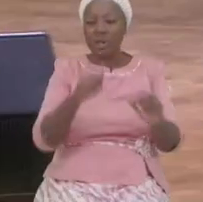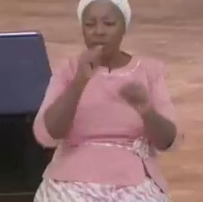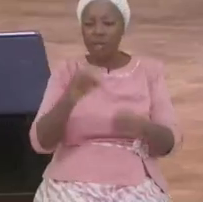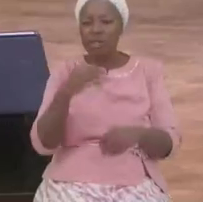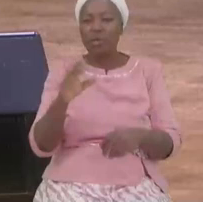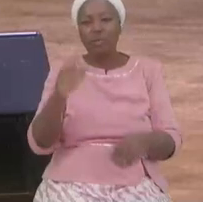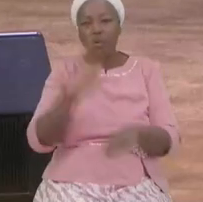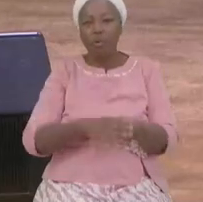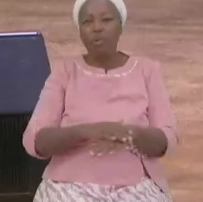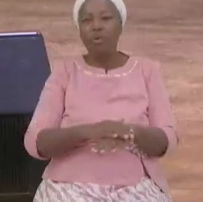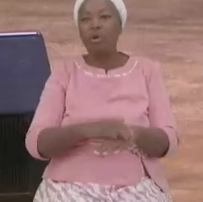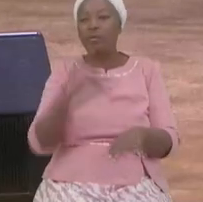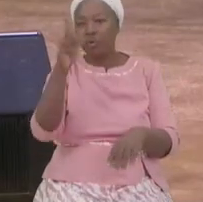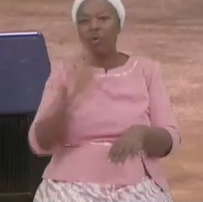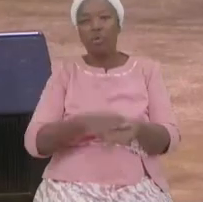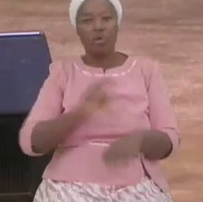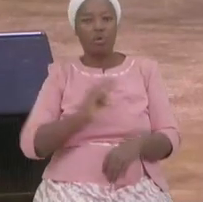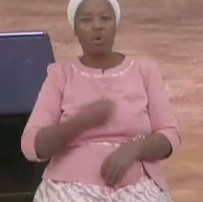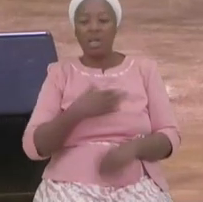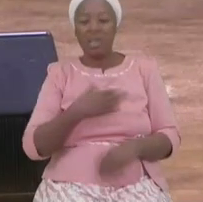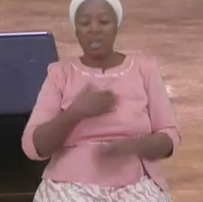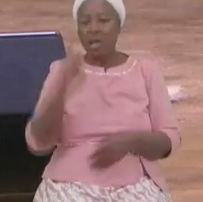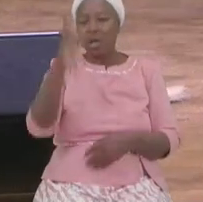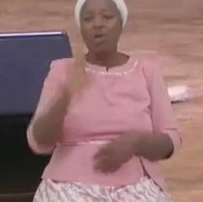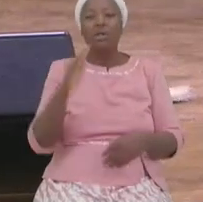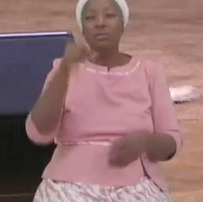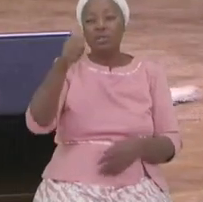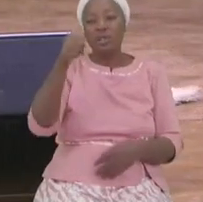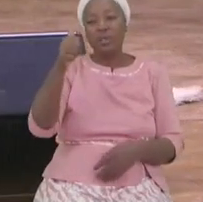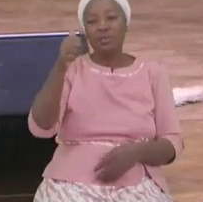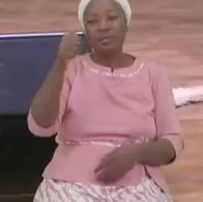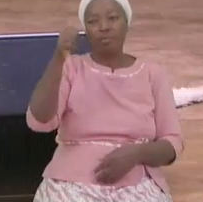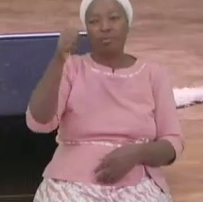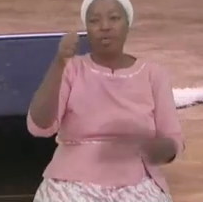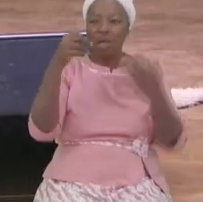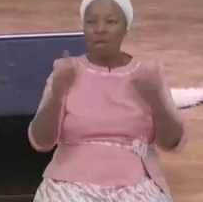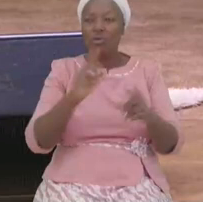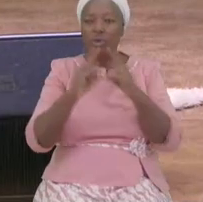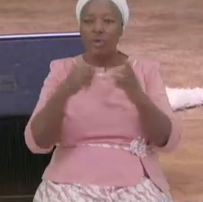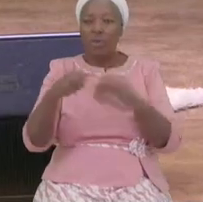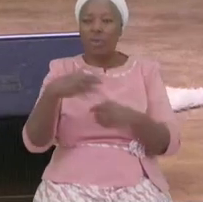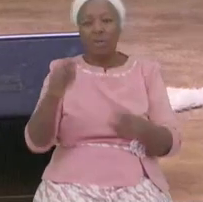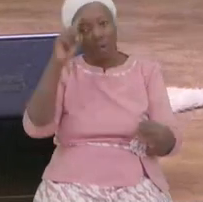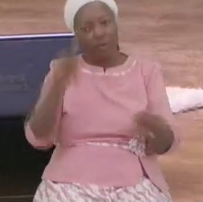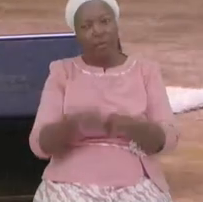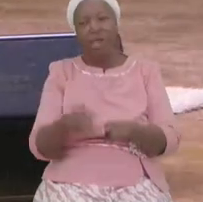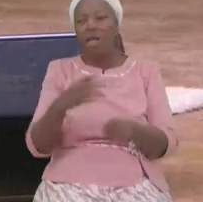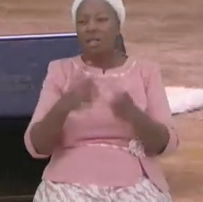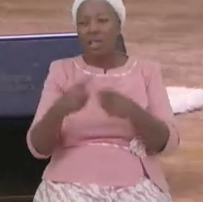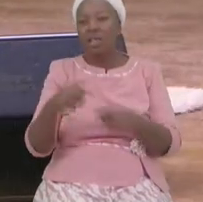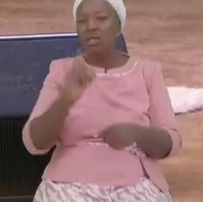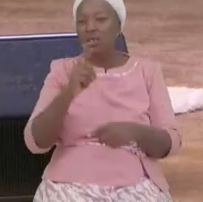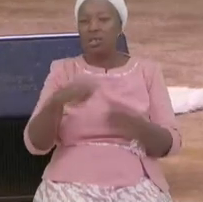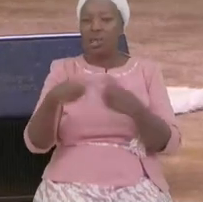bénédictions sur nous. Alors ici, Dieu lui-même parle de l'alliance et il parle